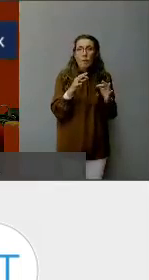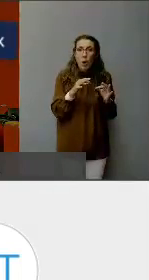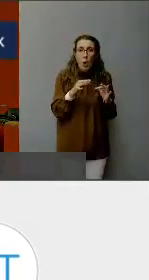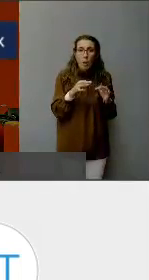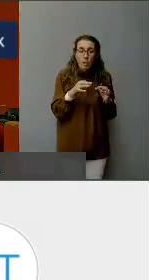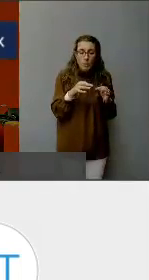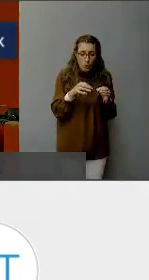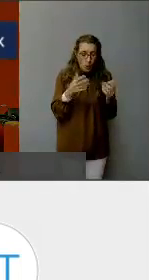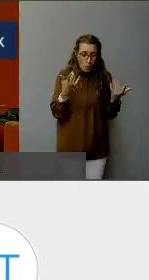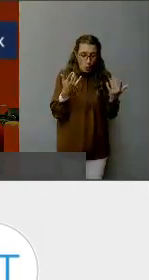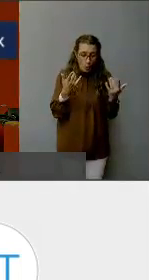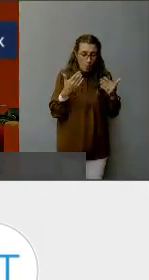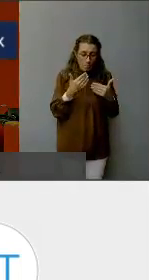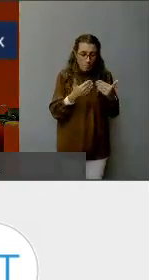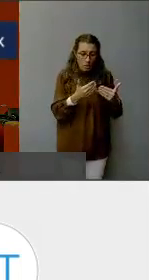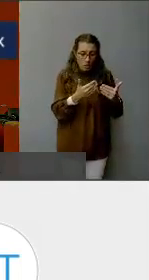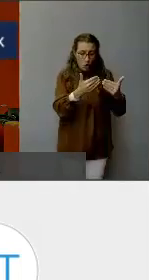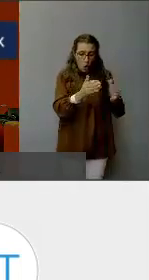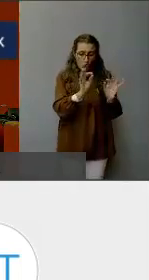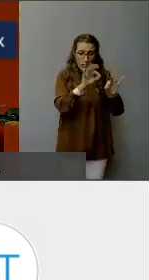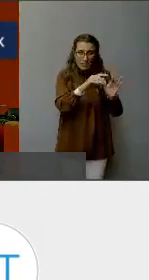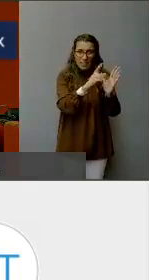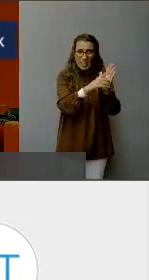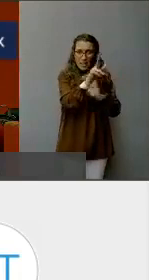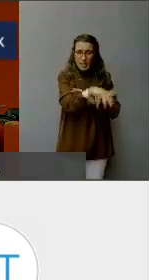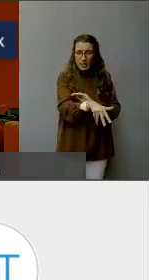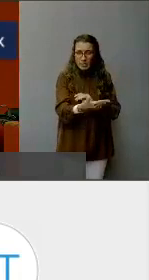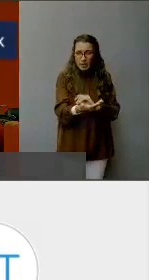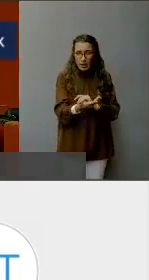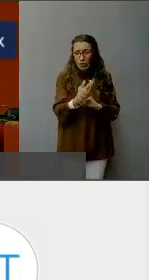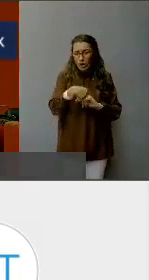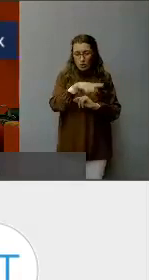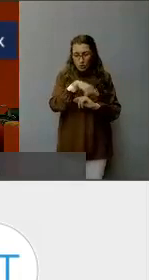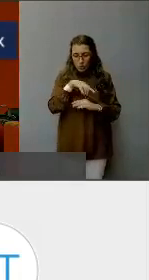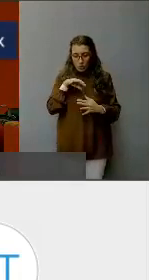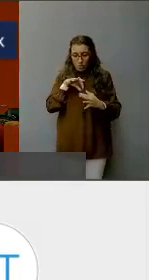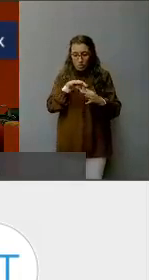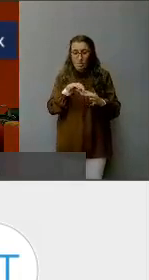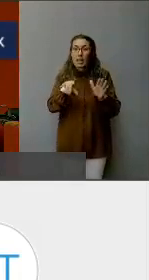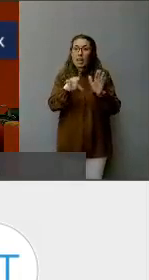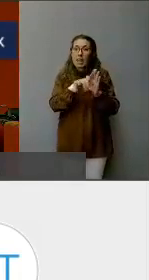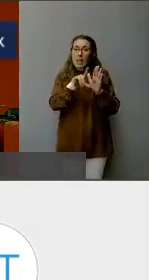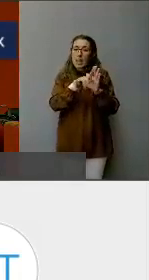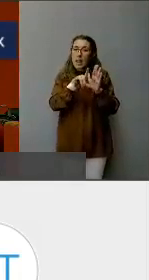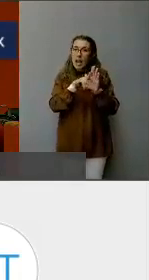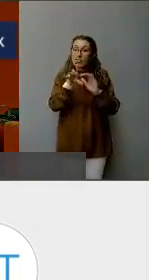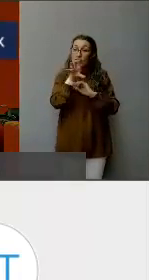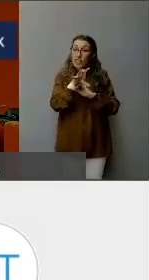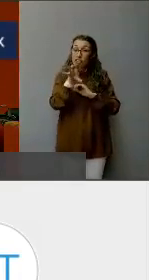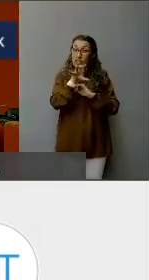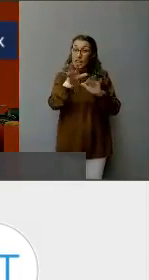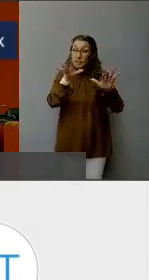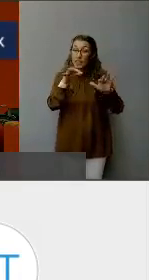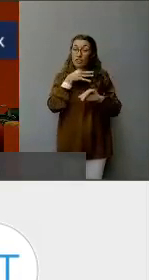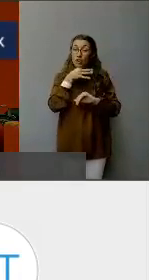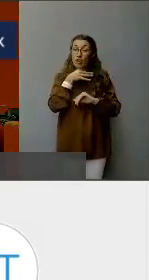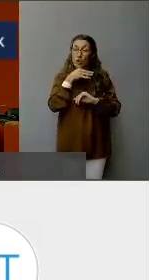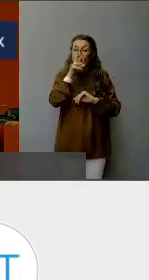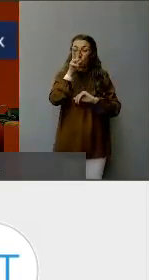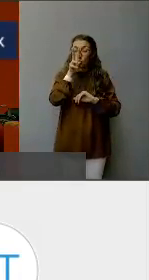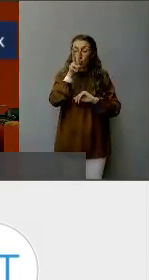delibera allora noi ci siamo rifatti alla legge regionale del 10 agosto 2000 e nel 2002 da 32